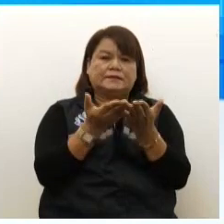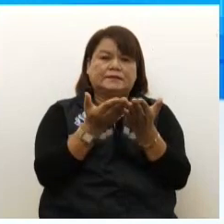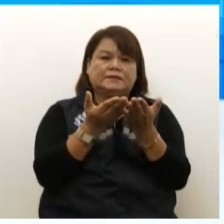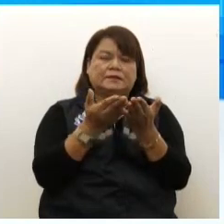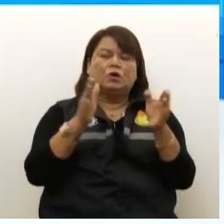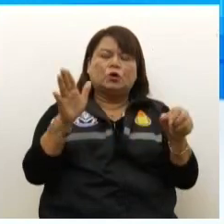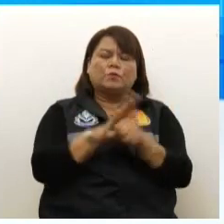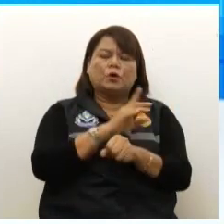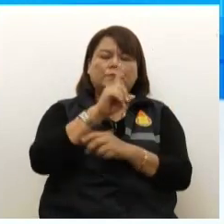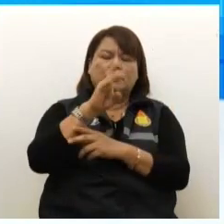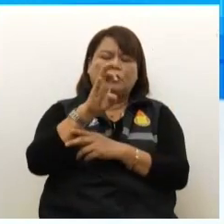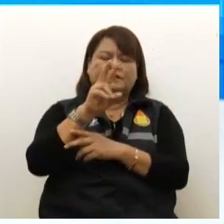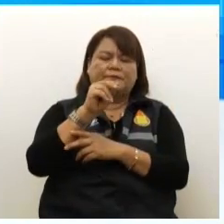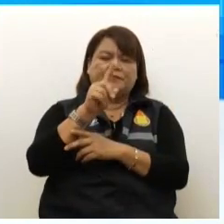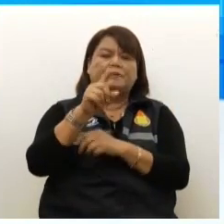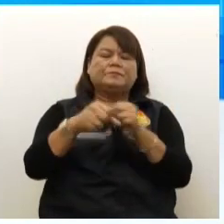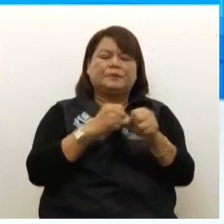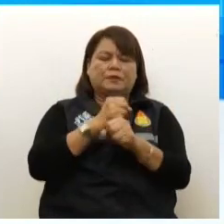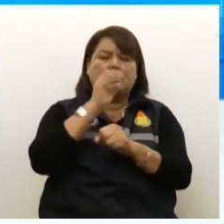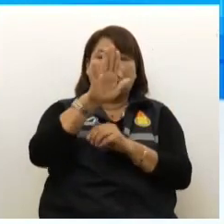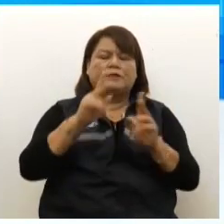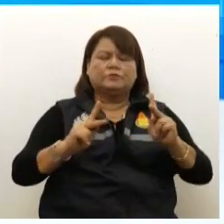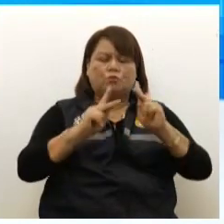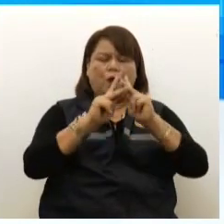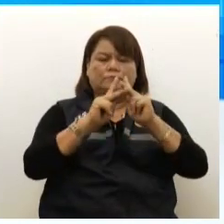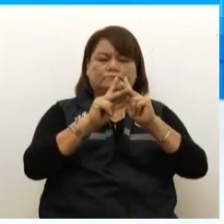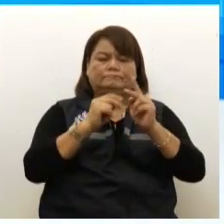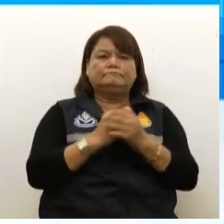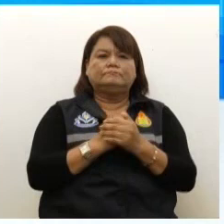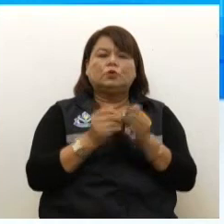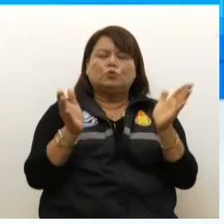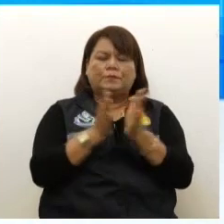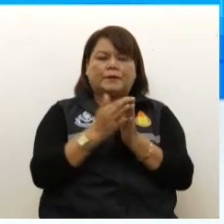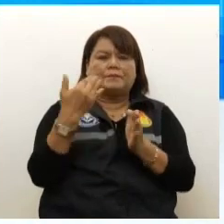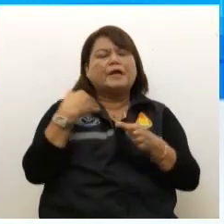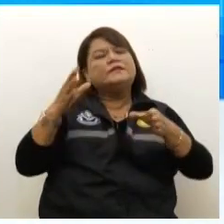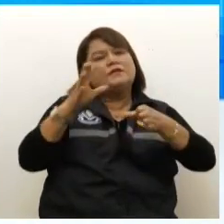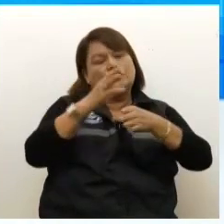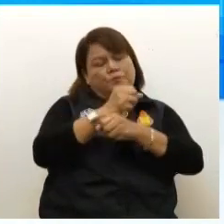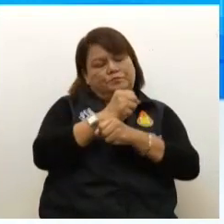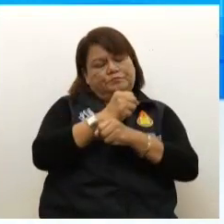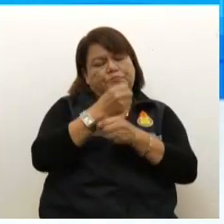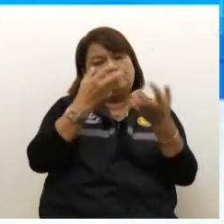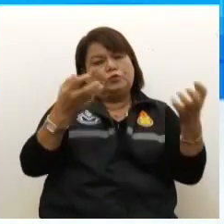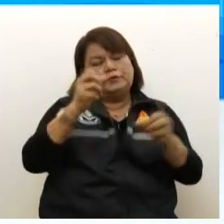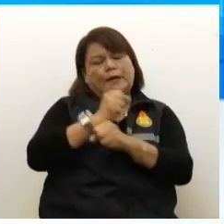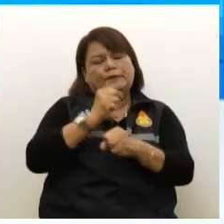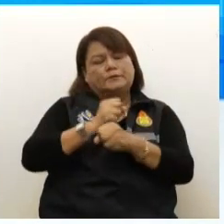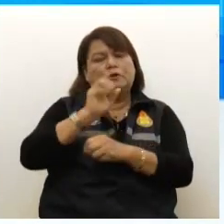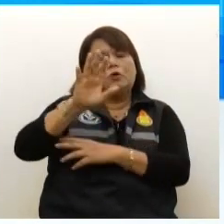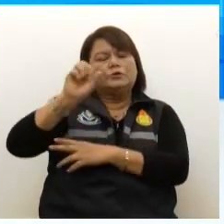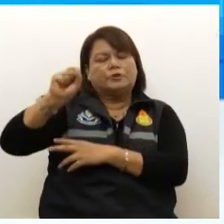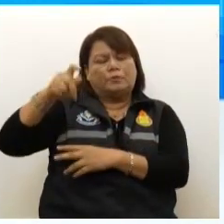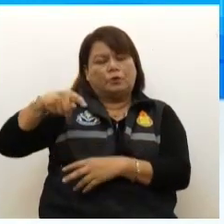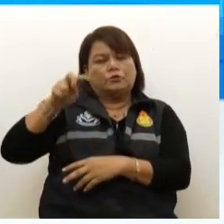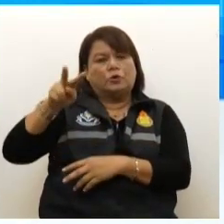อบ131รวมไปถึงปีนะครับรวมทั้งเราก็ได้มีการสรุปผลงานของสปท.ในรอบ1ปีที่ผ่านมาก็อยากจะเรียนว่